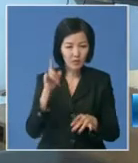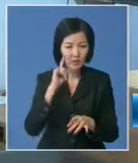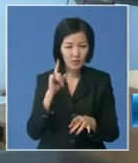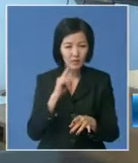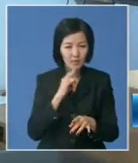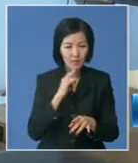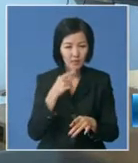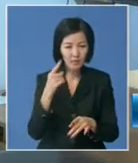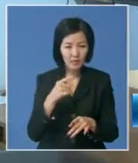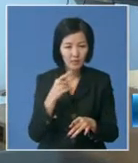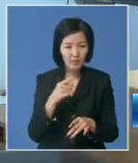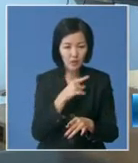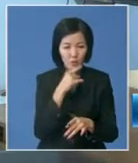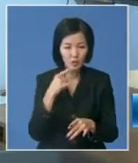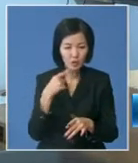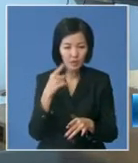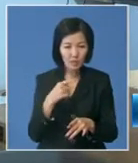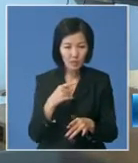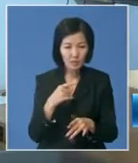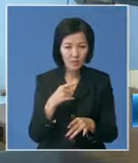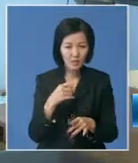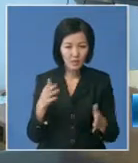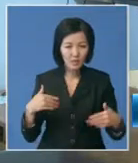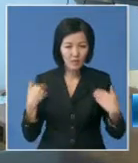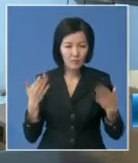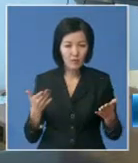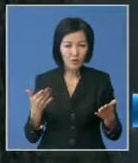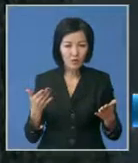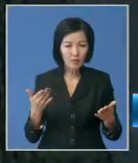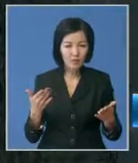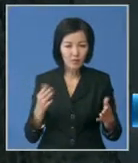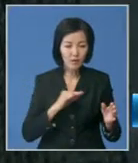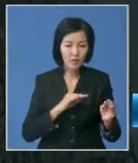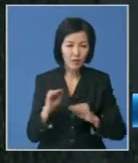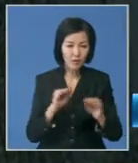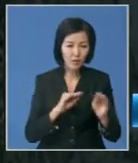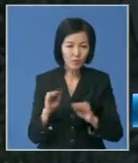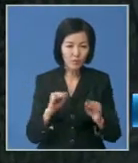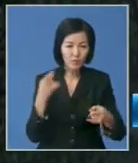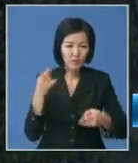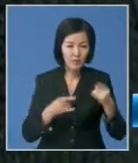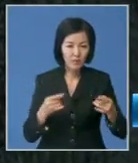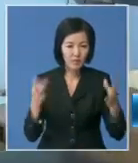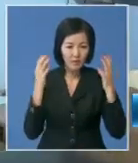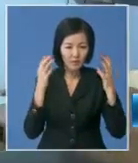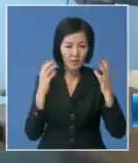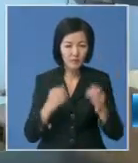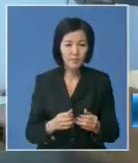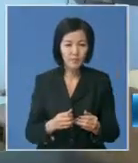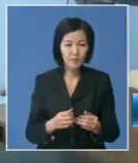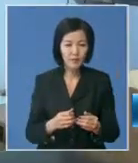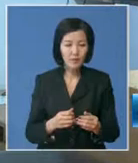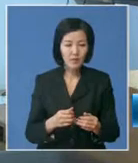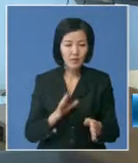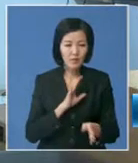языках и запускает по оборудованию радио и телевидение перехвата саре доводится информация